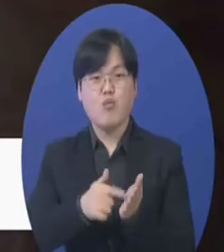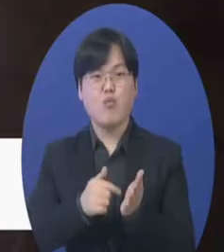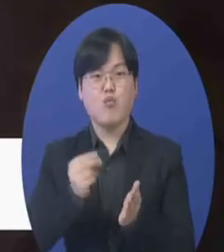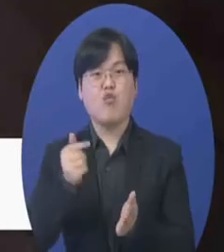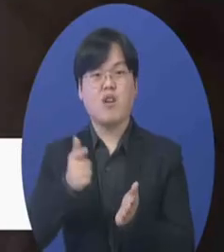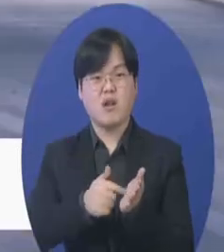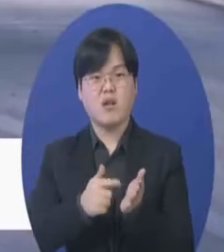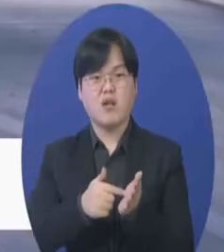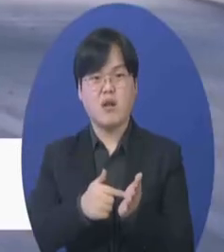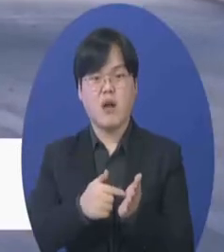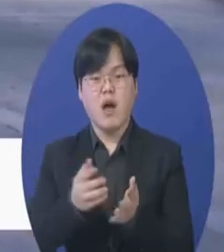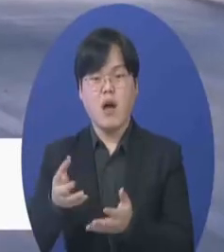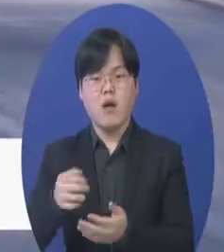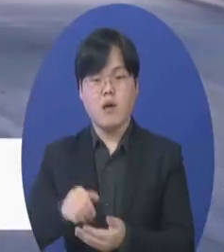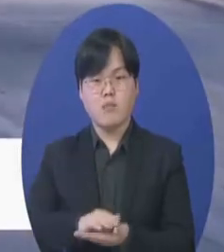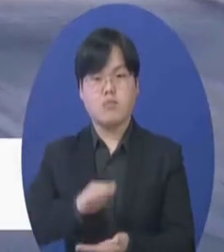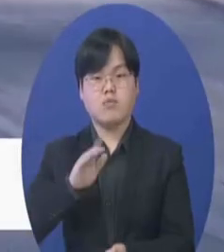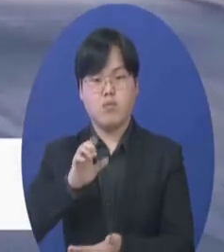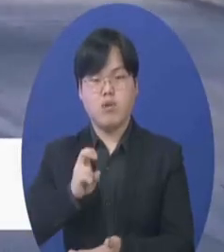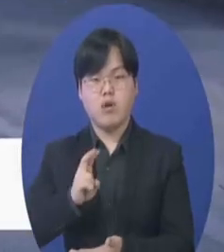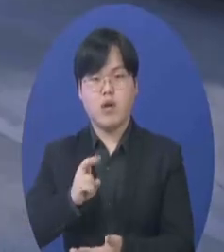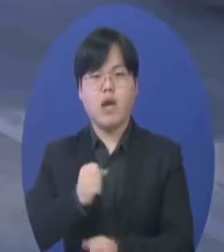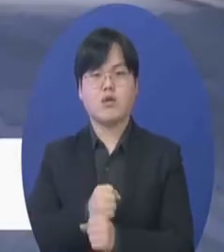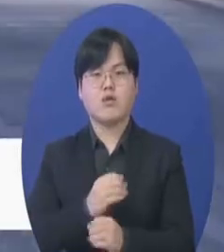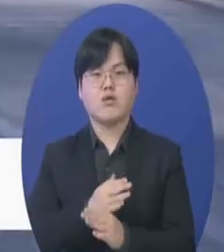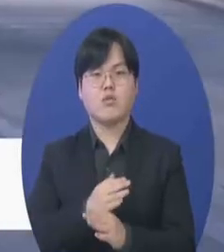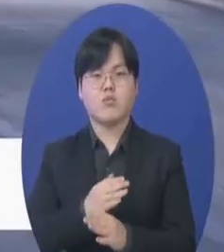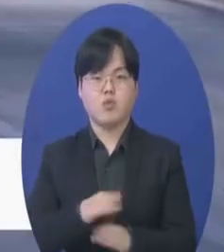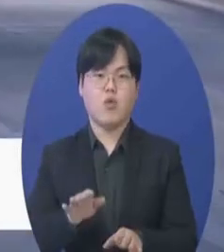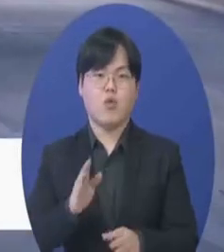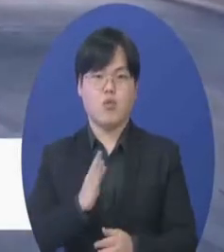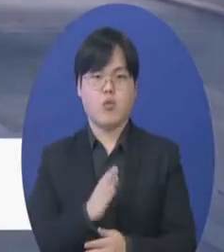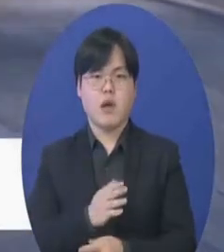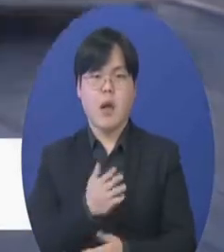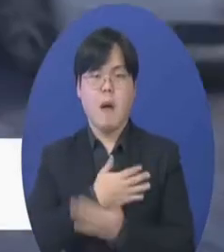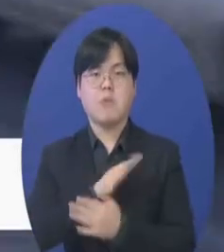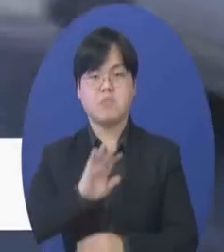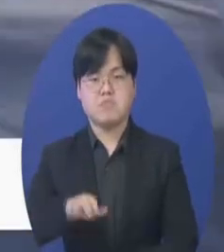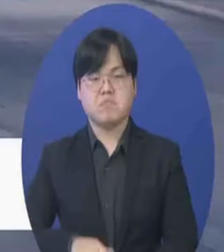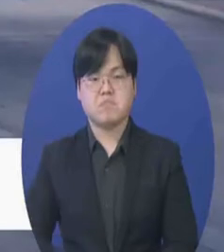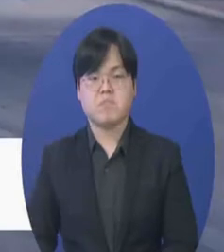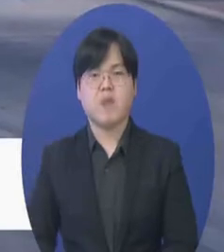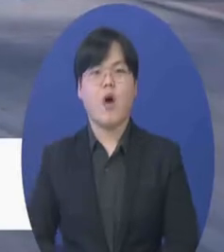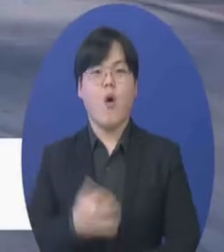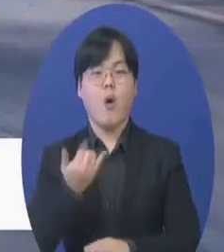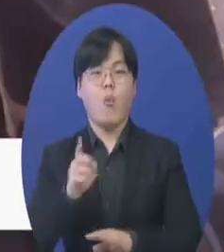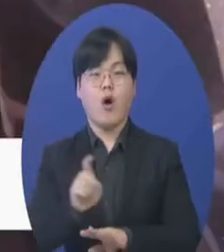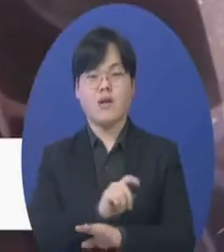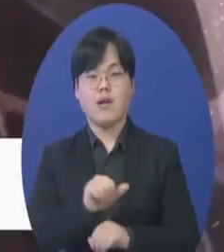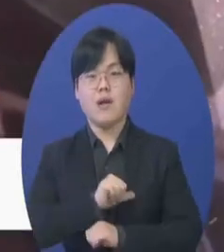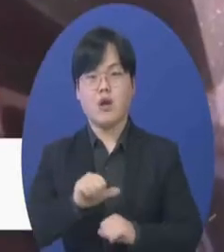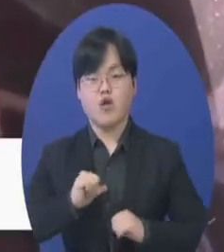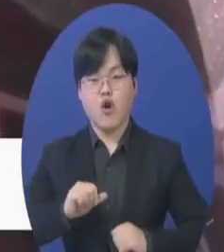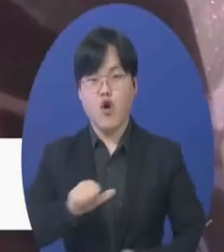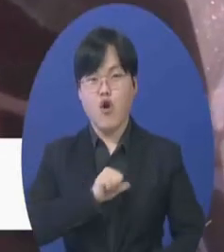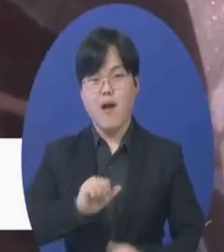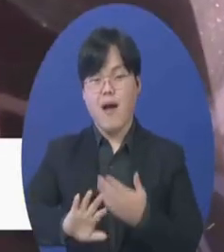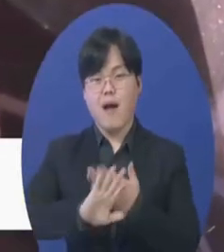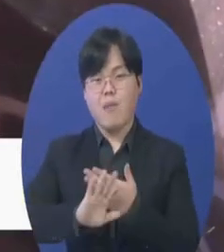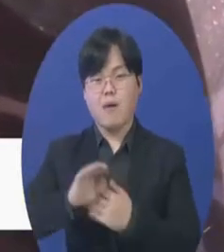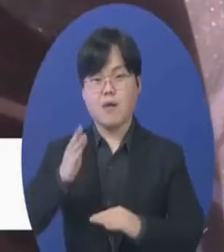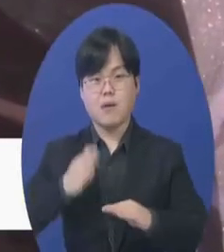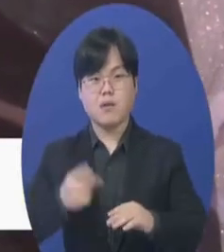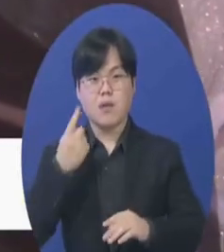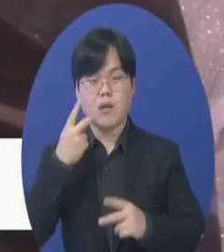болчих. Цар тахлын энэ үе зөвшөөрөгдсөн такси хангалттай биш учраас нийслэлийн иргэд өөрсдөө хамгаалж таксинд суухдаа амны хаалт